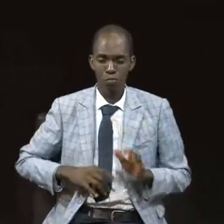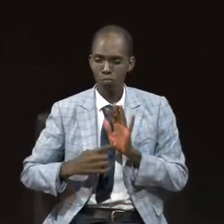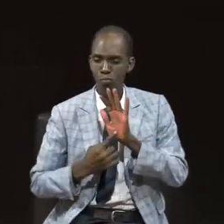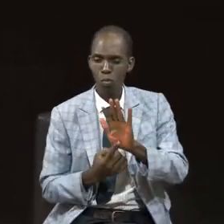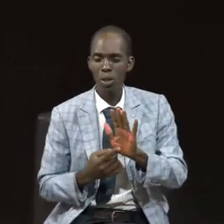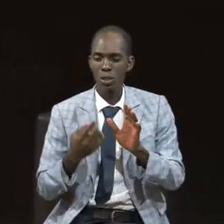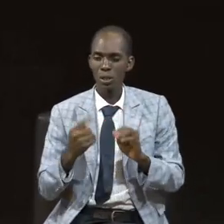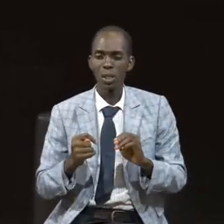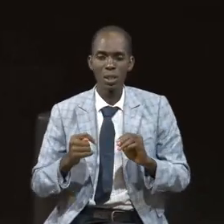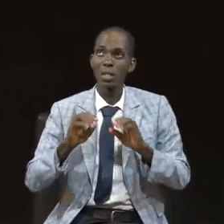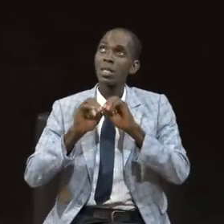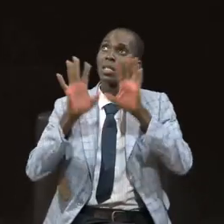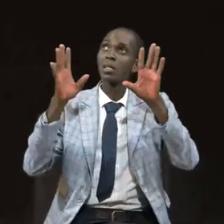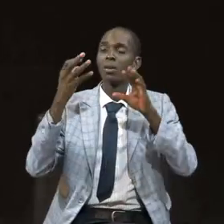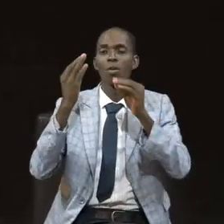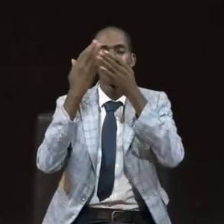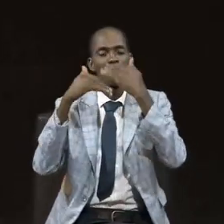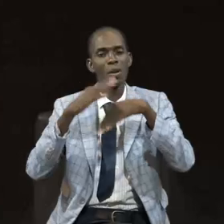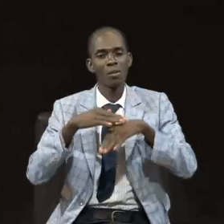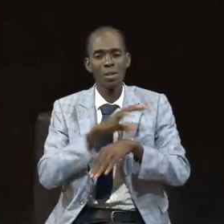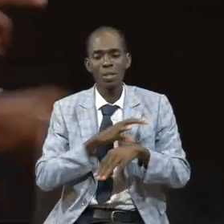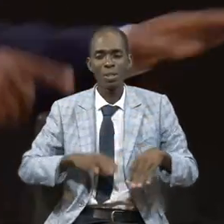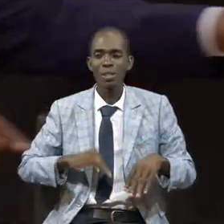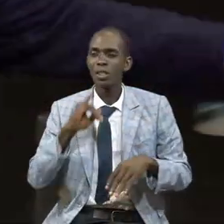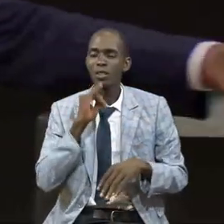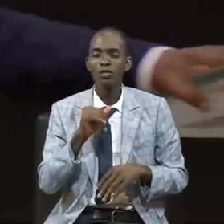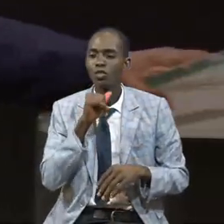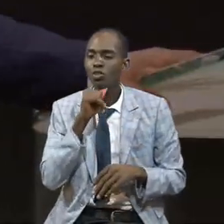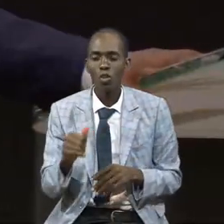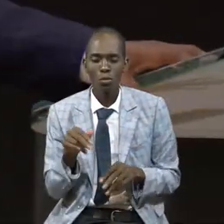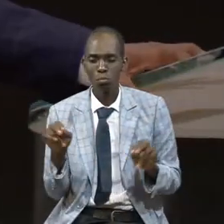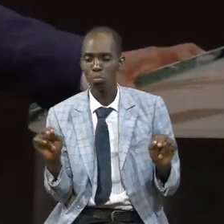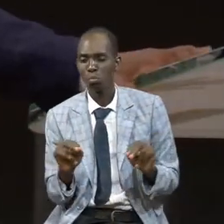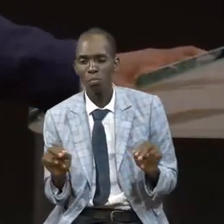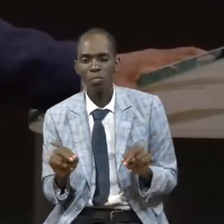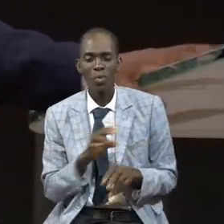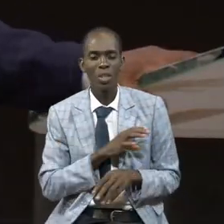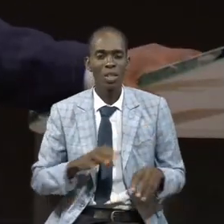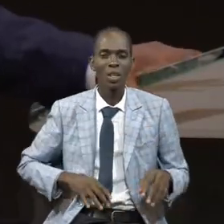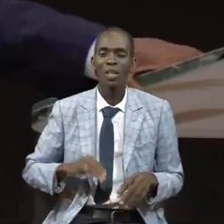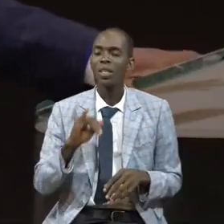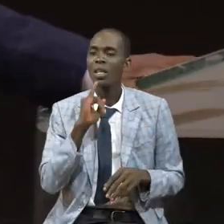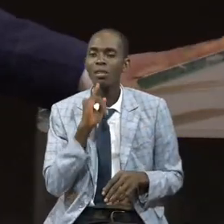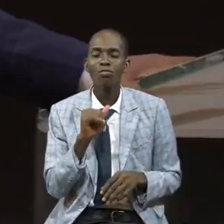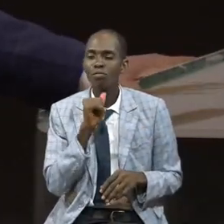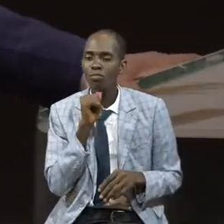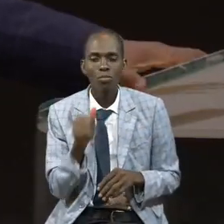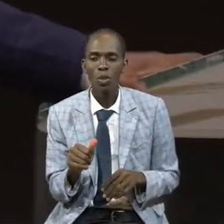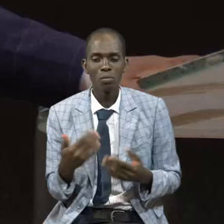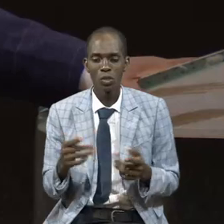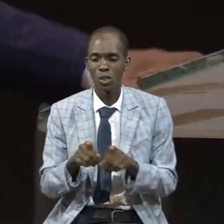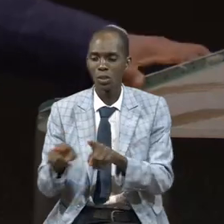était impartial, il était invariable, il était inflexible. Et parce que les gens l'ont